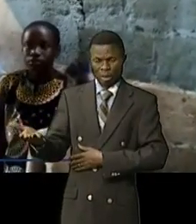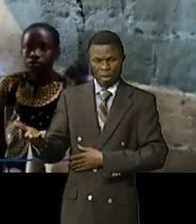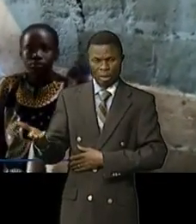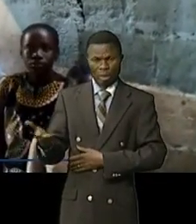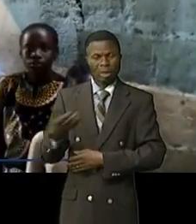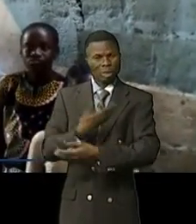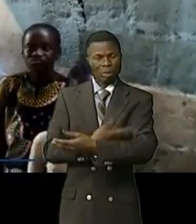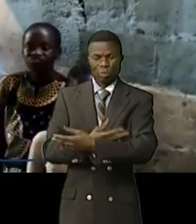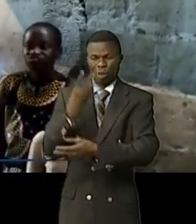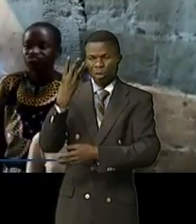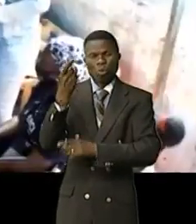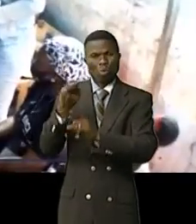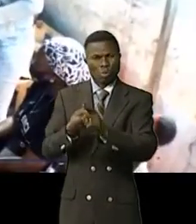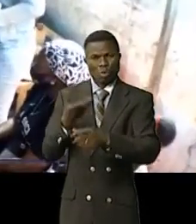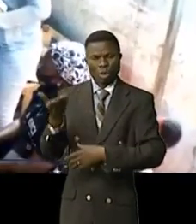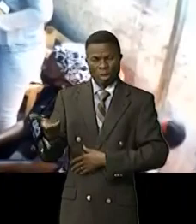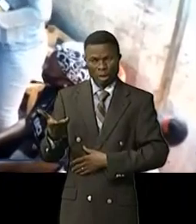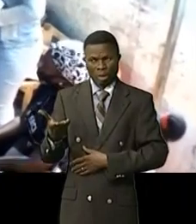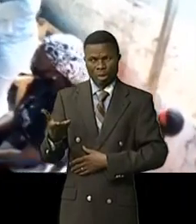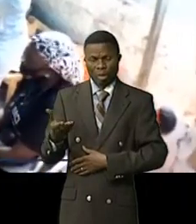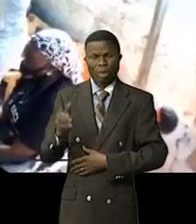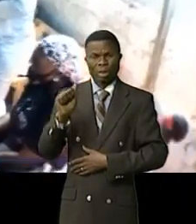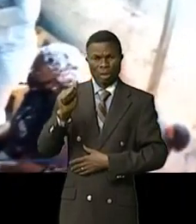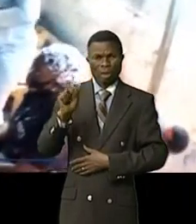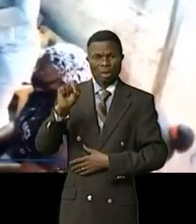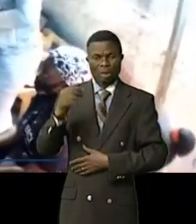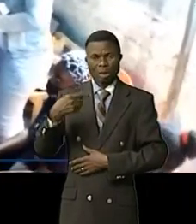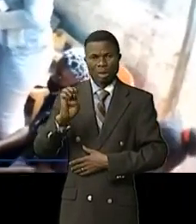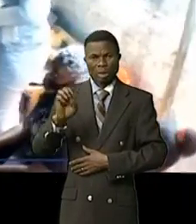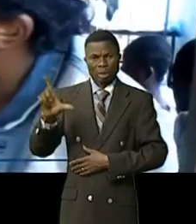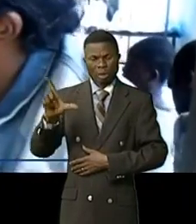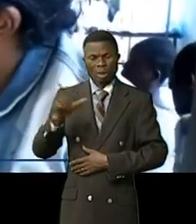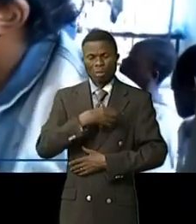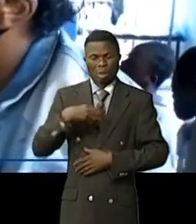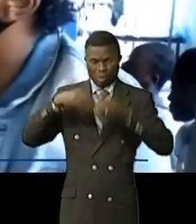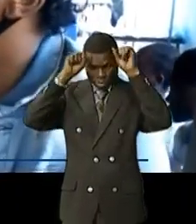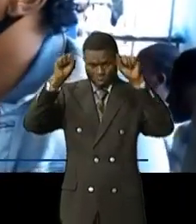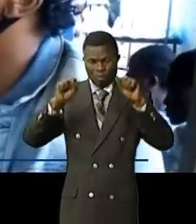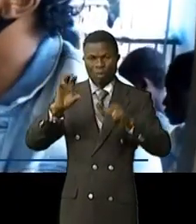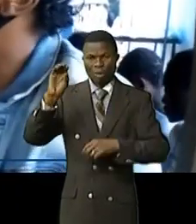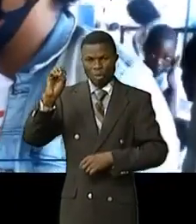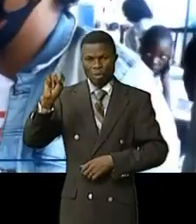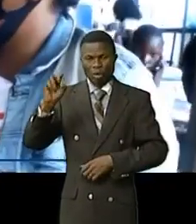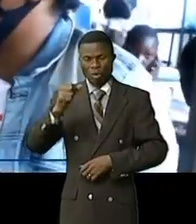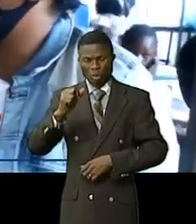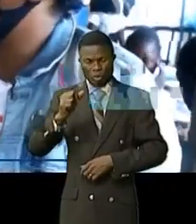bébé de 3 mois. Angélique Kaboko, présidente des Cris des Femmes, parle de la nature de ces